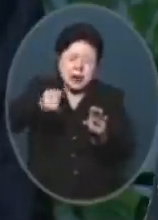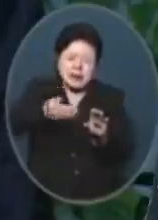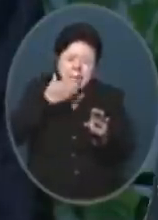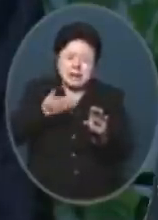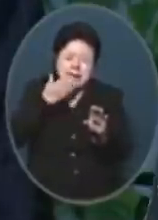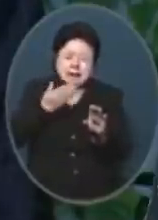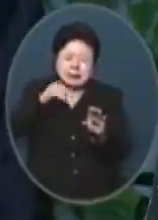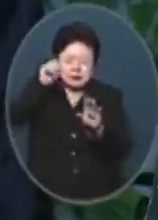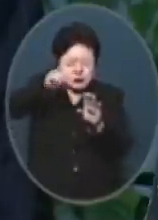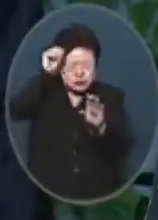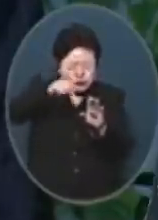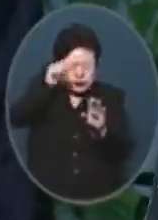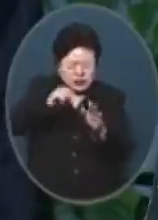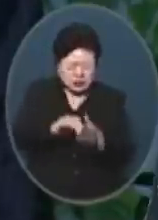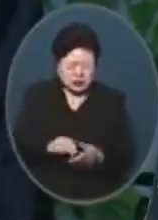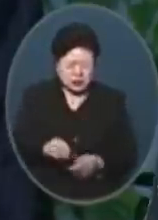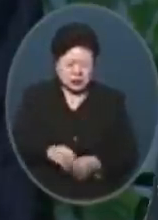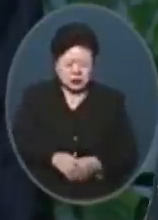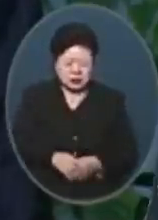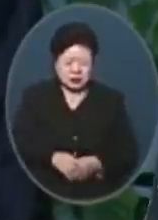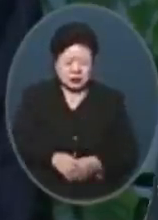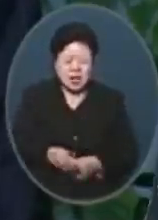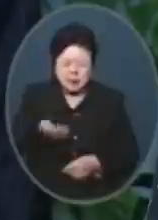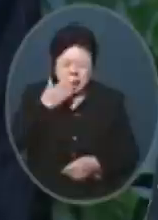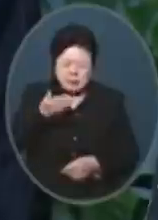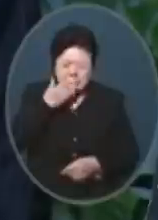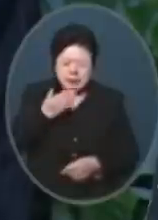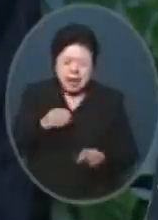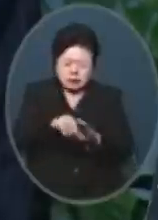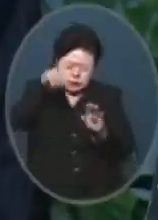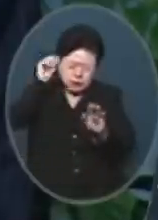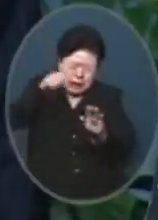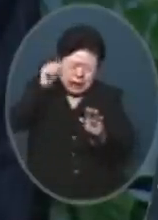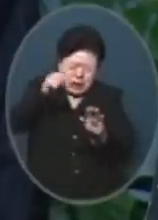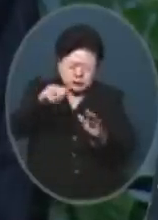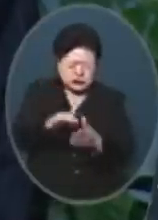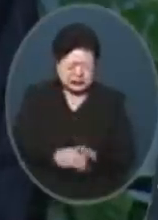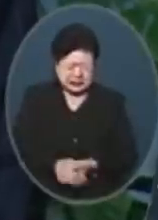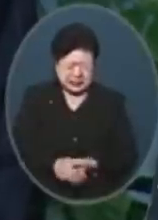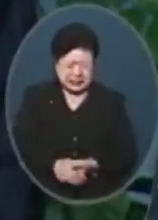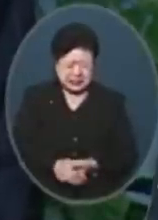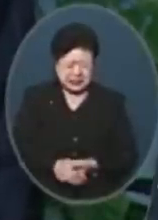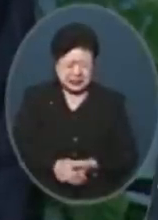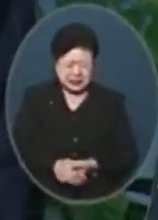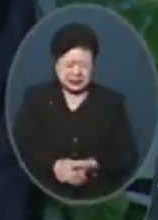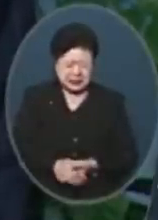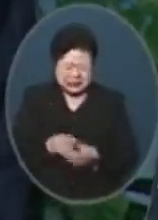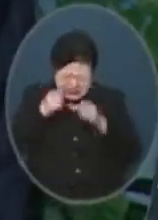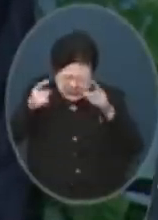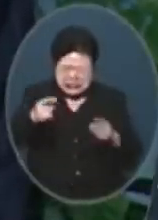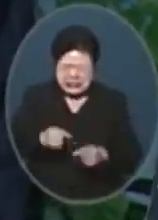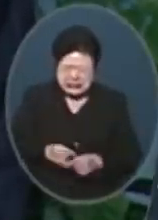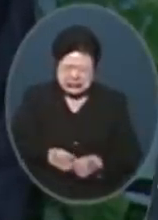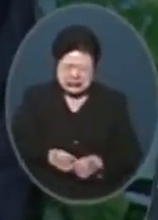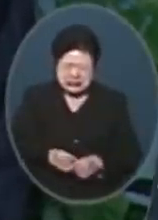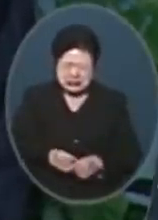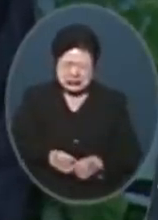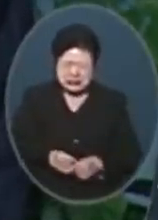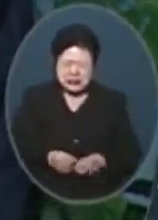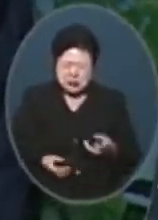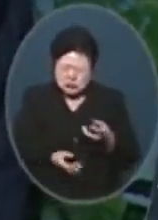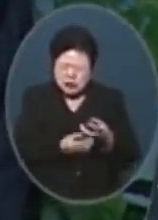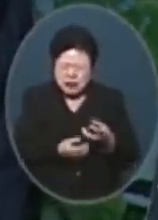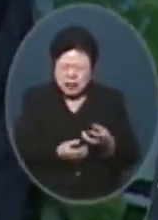밥밥밥밥밥밥밥밥 나중에 밥소리에 정신이 없어요. 그가 일어나서 부엌에 가서 불이